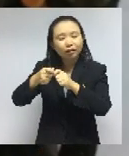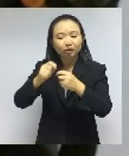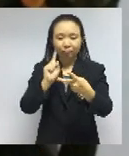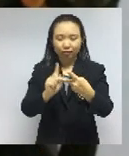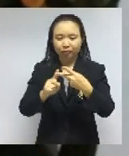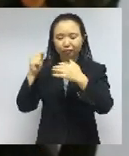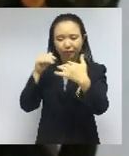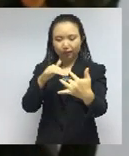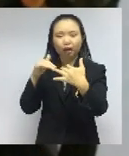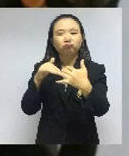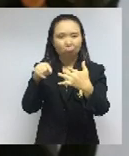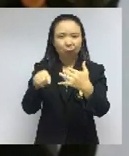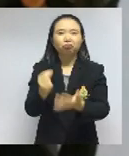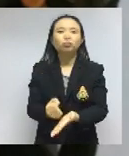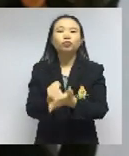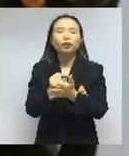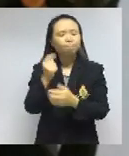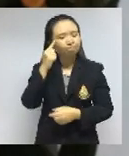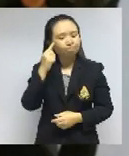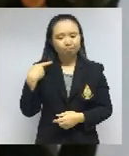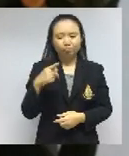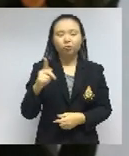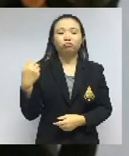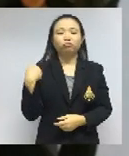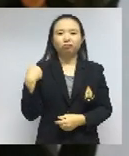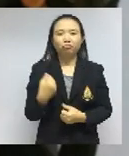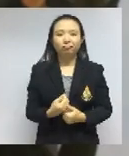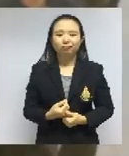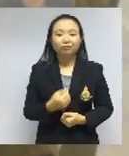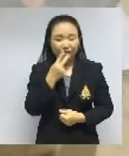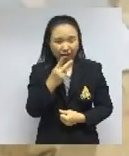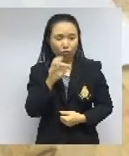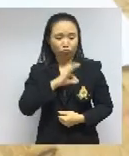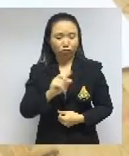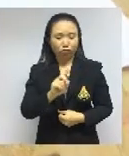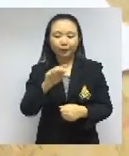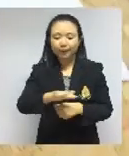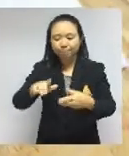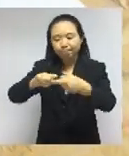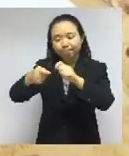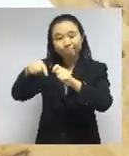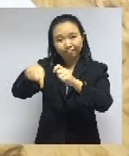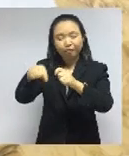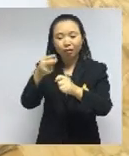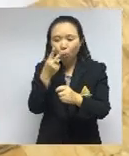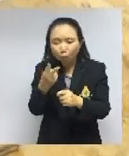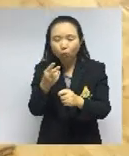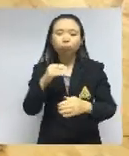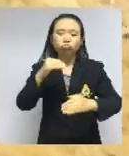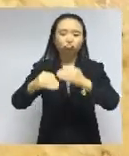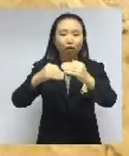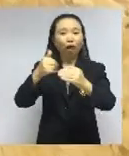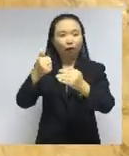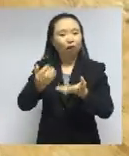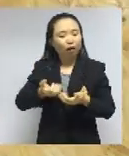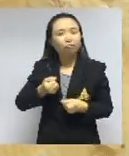าเรื่องการสื่อสารคิดว่ามันเป็นประโยชน์นะคะเห็นแล้วเนี่ยเด็กออทิสติกของเราเนี่ยก็ได้รับการพัฒ